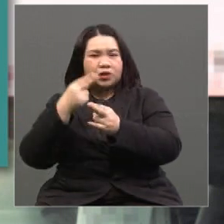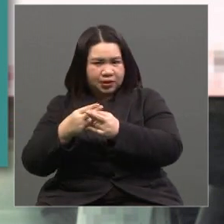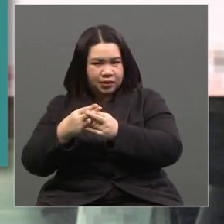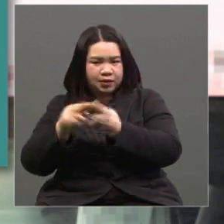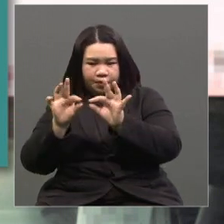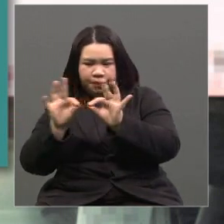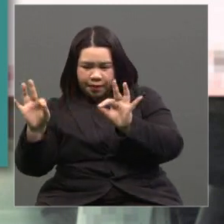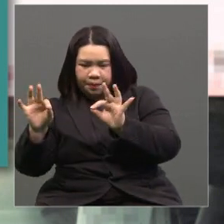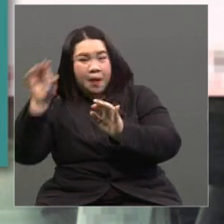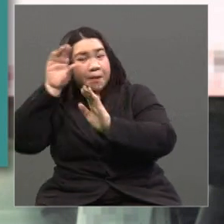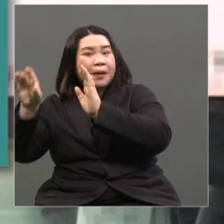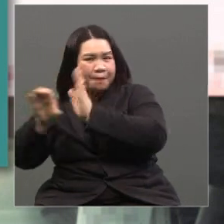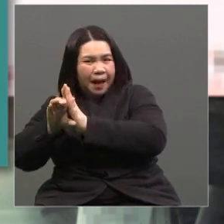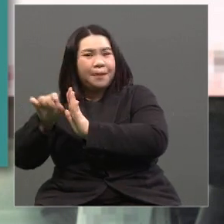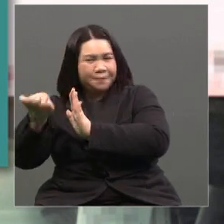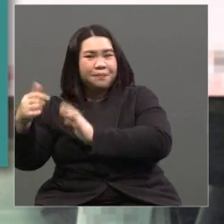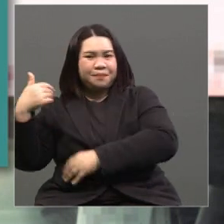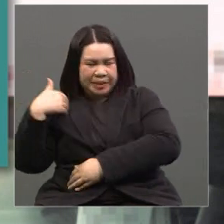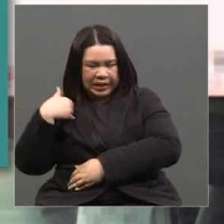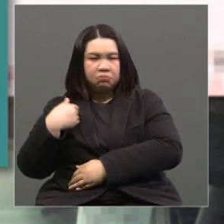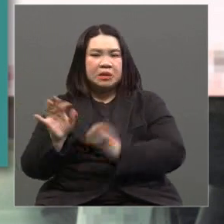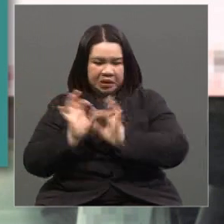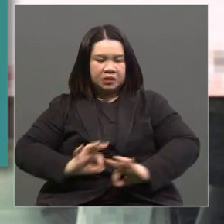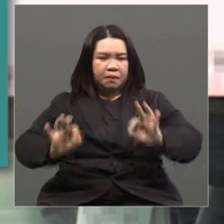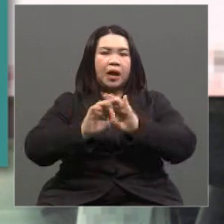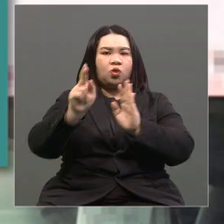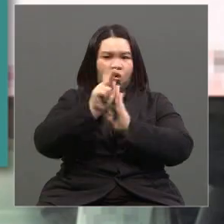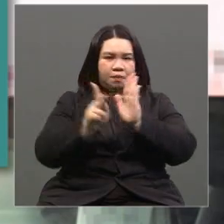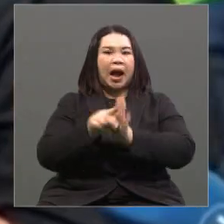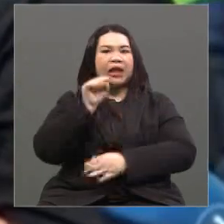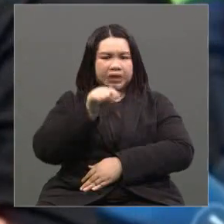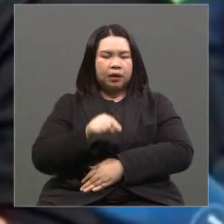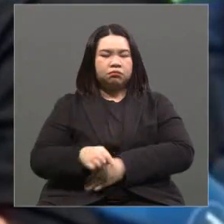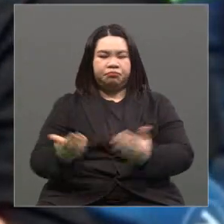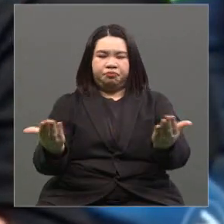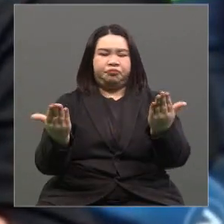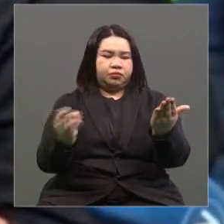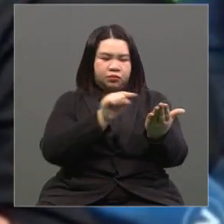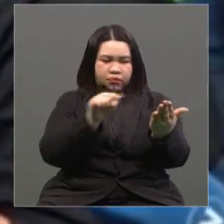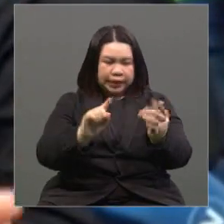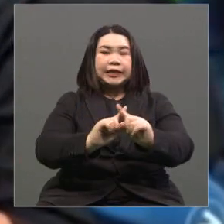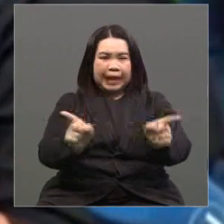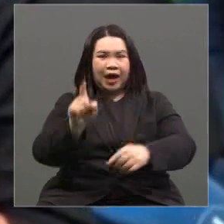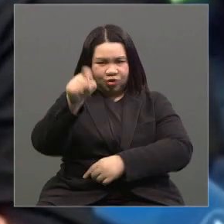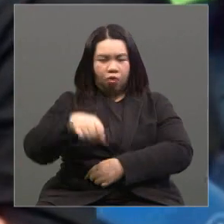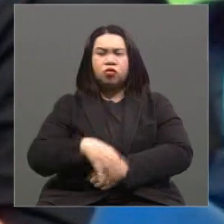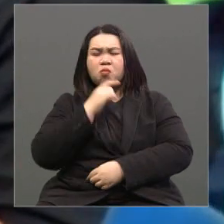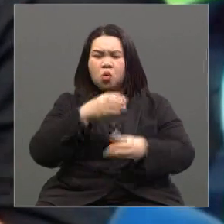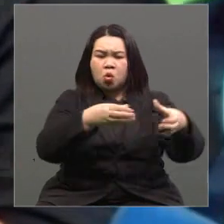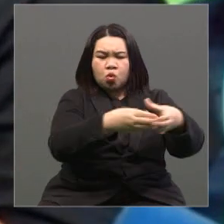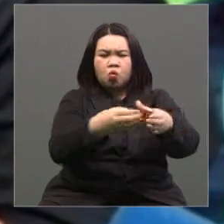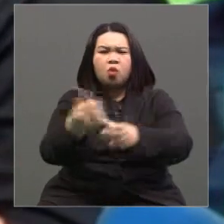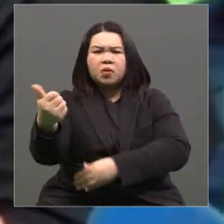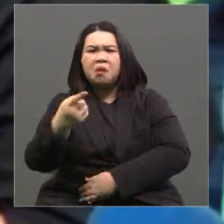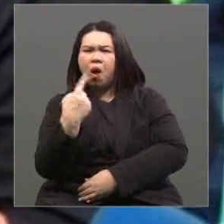ต้องต่างกันเพราะว่ากฎหมายกำหนดว่า 2ใบจะต้องต่างกันอย่างชัดเจนเพราะฉะนั้นที่มีดราม่าจากพรรคการเมืองอื่นๆ